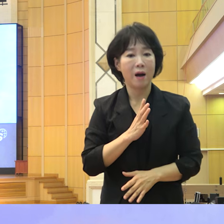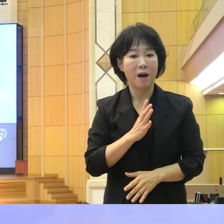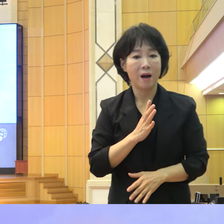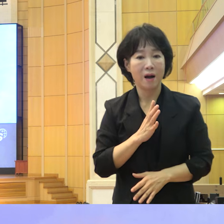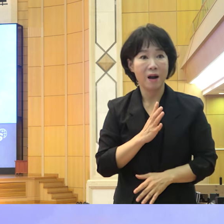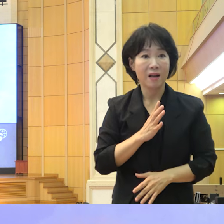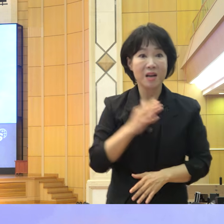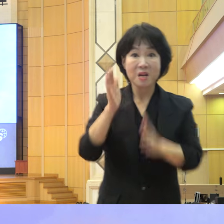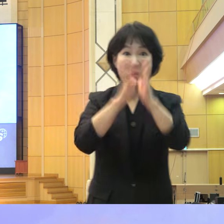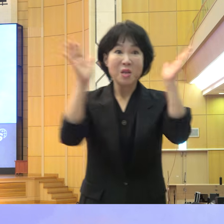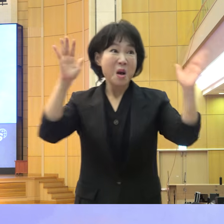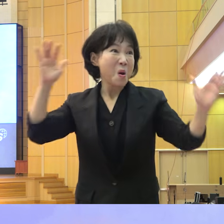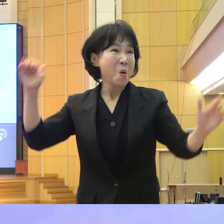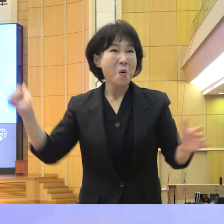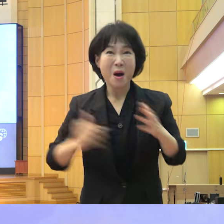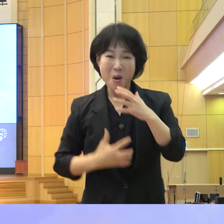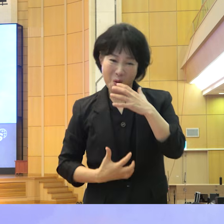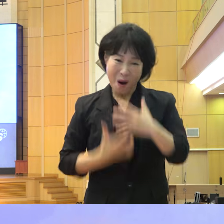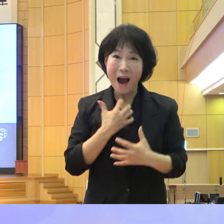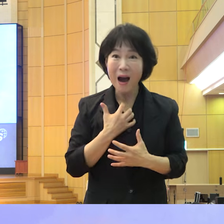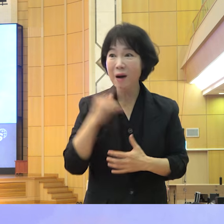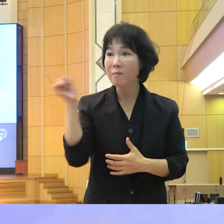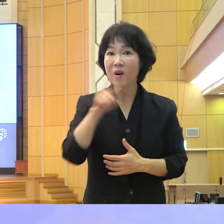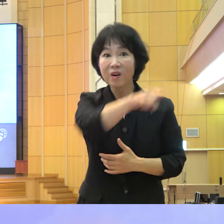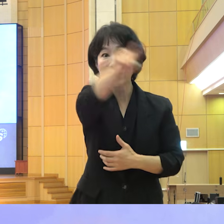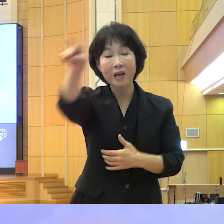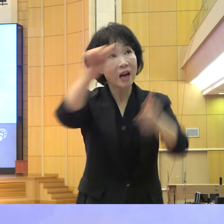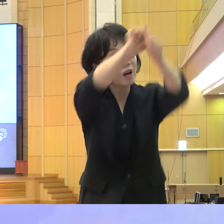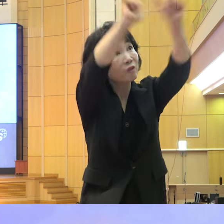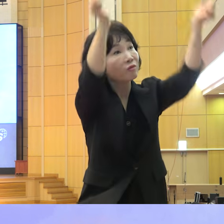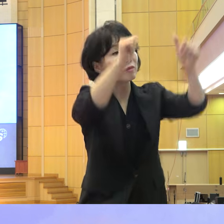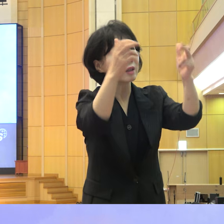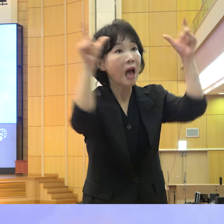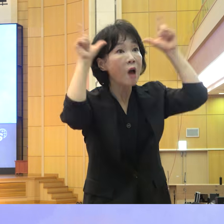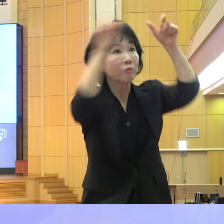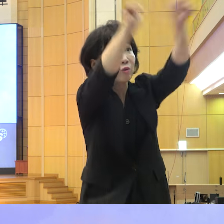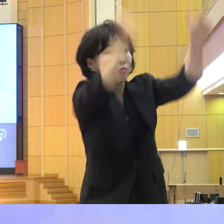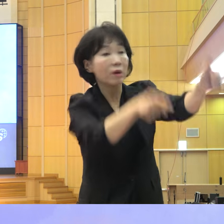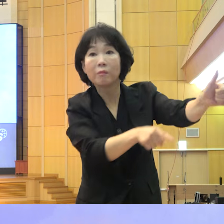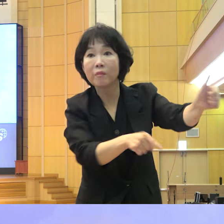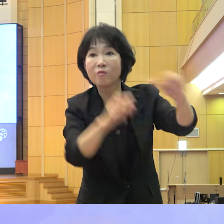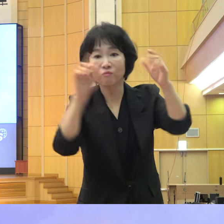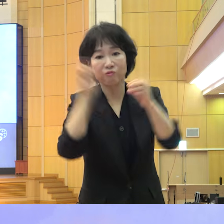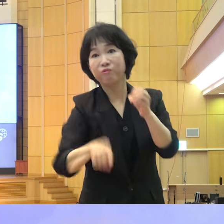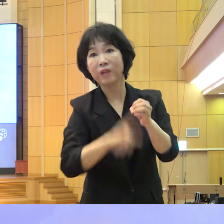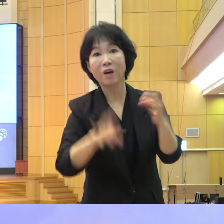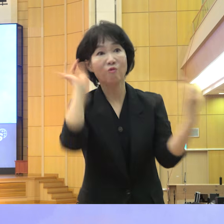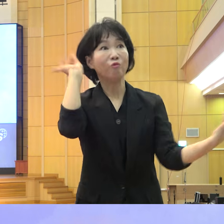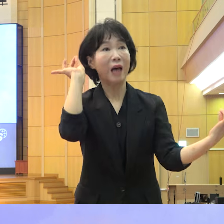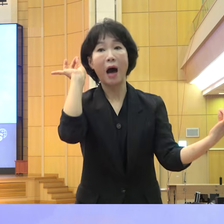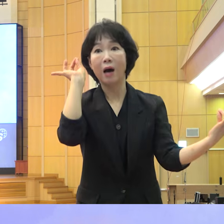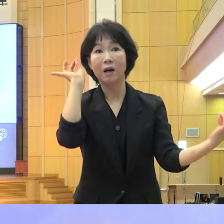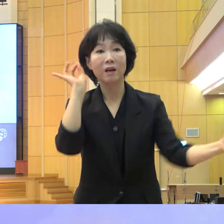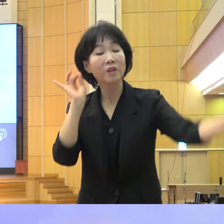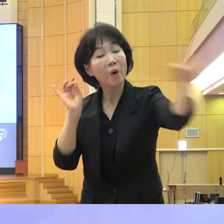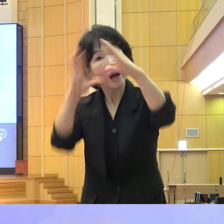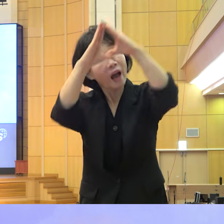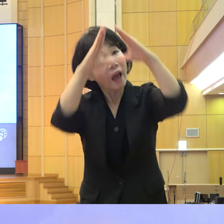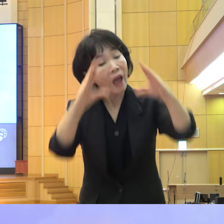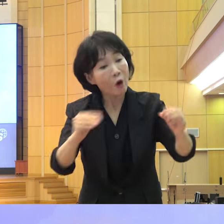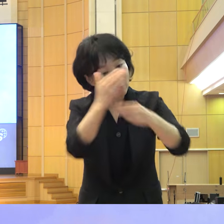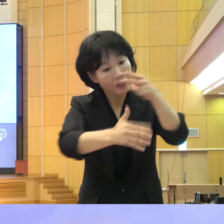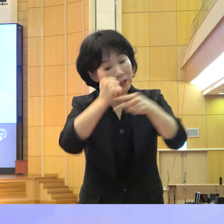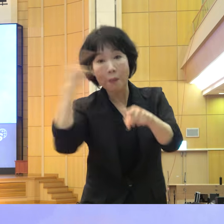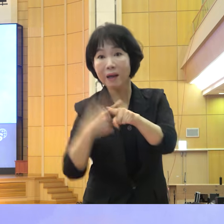막 그냥 큰 소리로 그건 우상이야. 그건 애굽의 신이야. 애굽의 신. 너희들이 애굽에